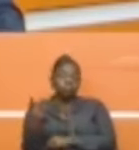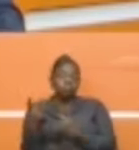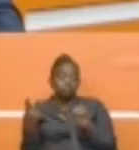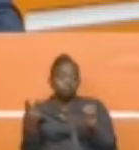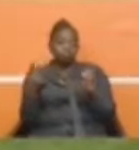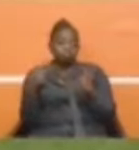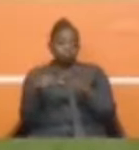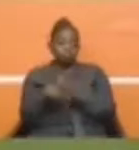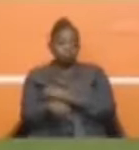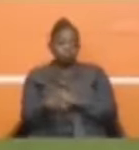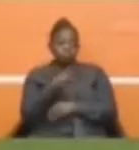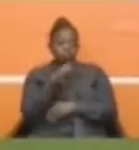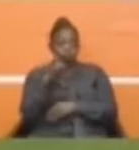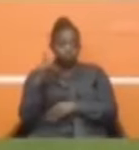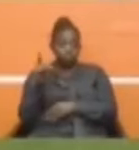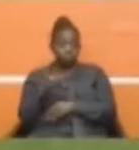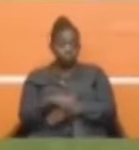eluzira.